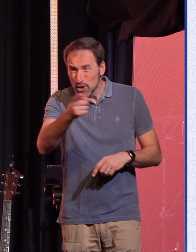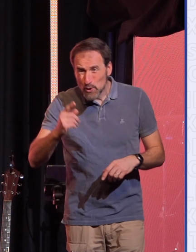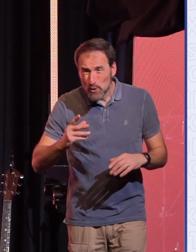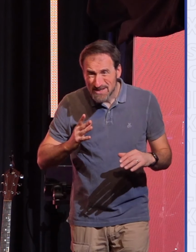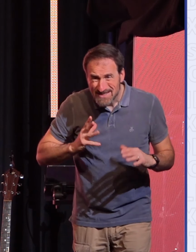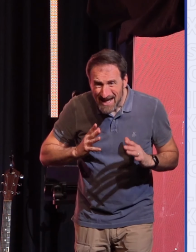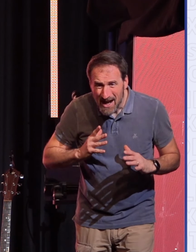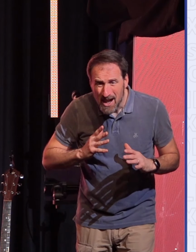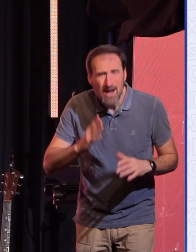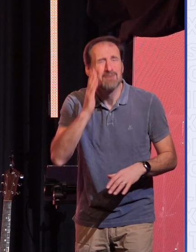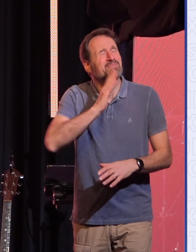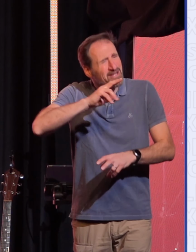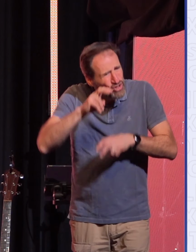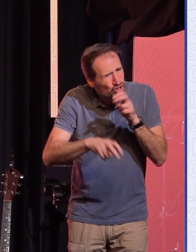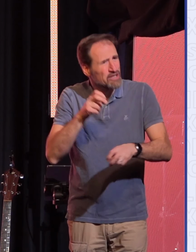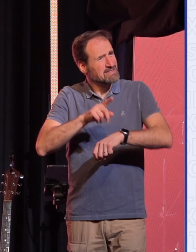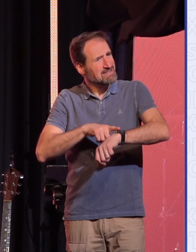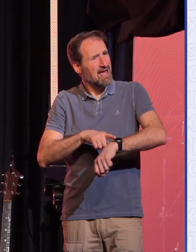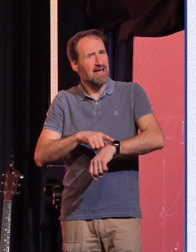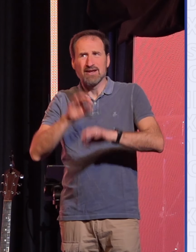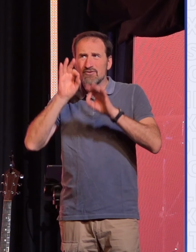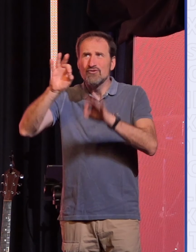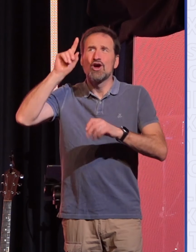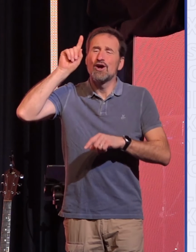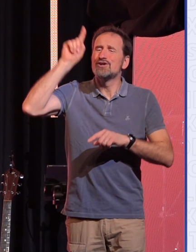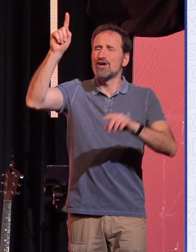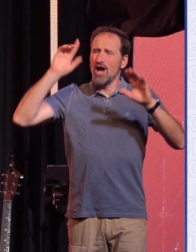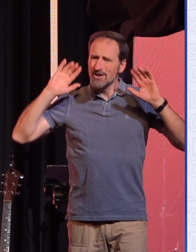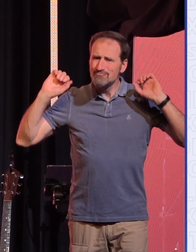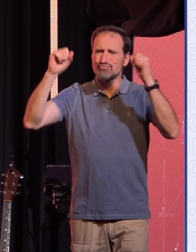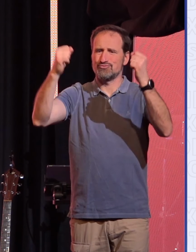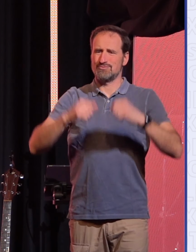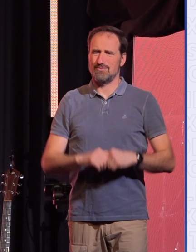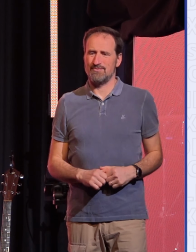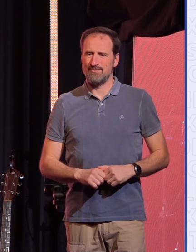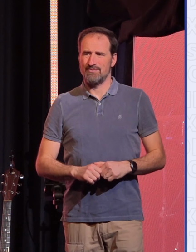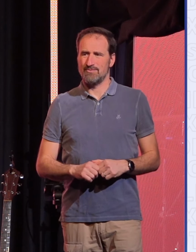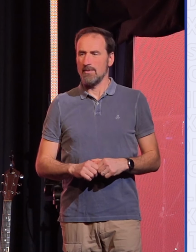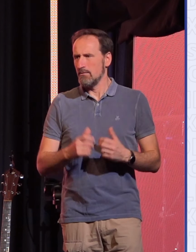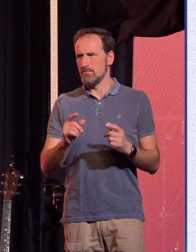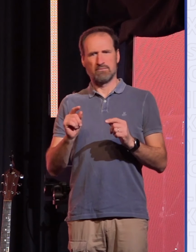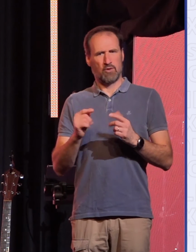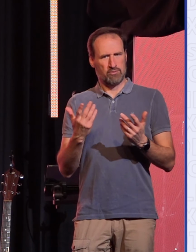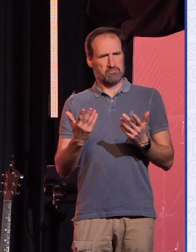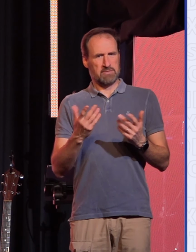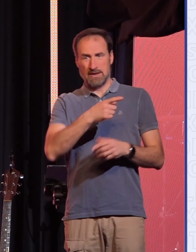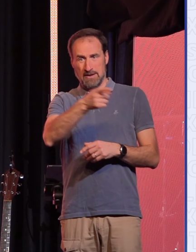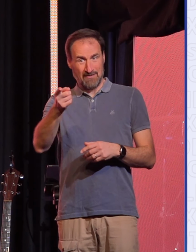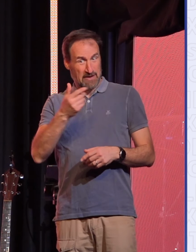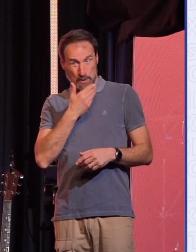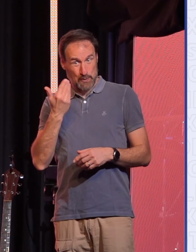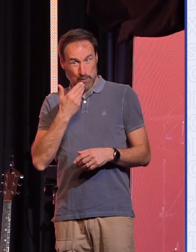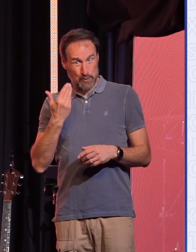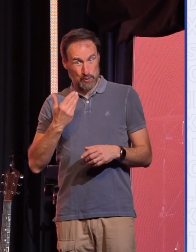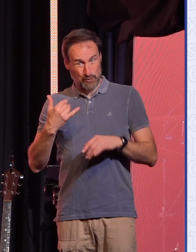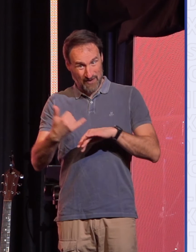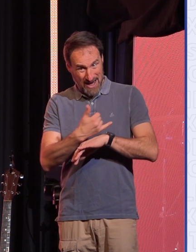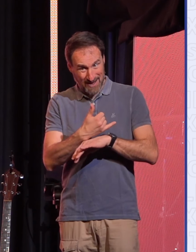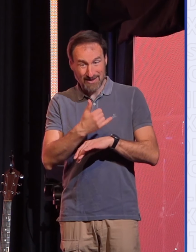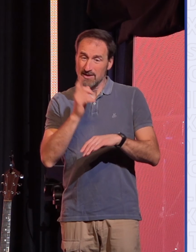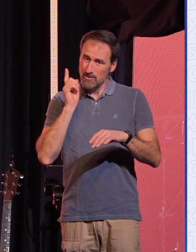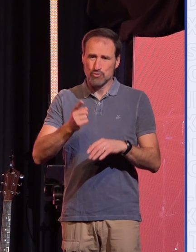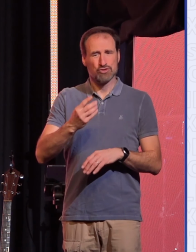Was heißt das jetzt ganz praktisch? Heißt das jetzt, jeder soll sich hier rund um die Uhr in die Kirche mit einbringen? Oh, wäre schön,